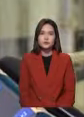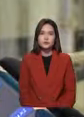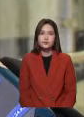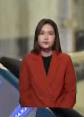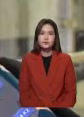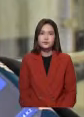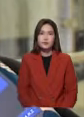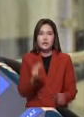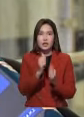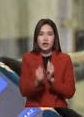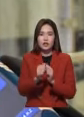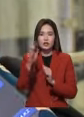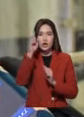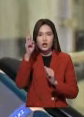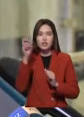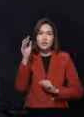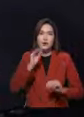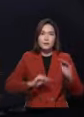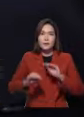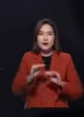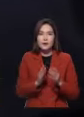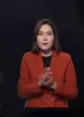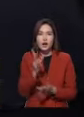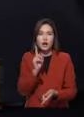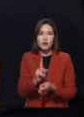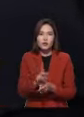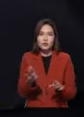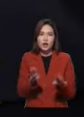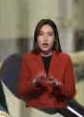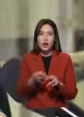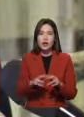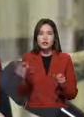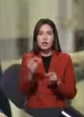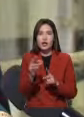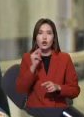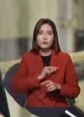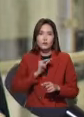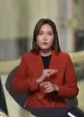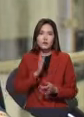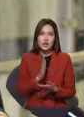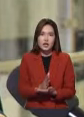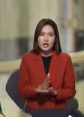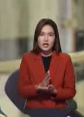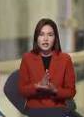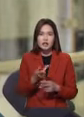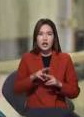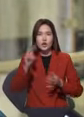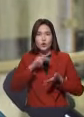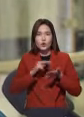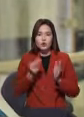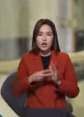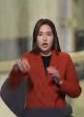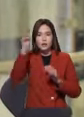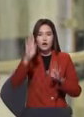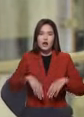Тәрбие ұлттық болу керек, білім жаһандық болу керек деген. Біз осы мақсатта жұмыс істеп жатырмыз десек болады. Құндылықтарға негізделген білім